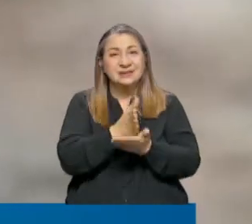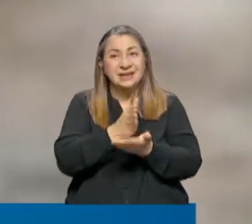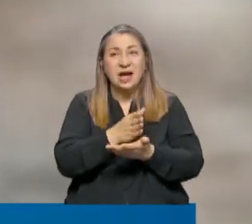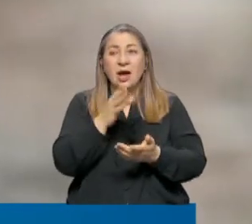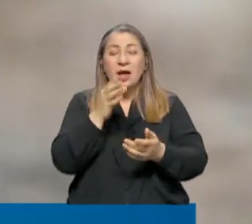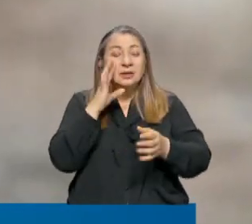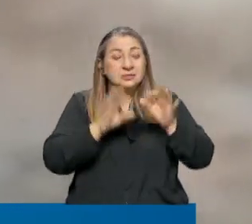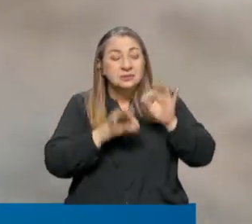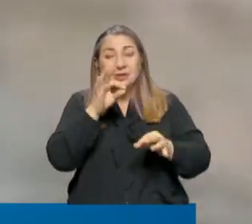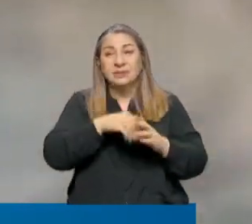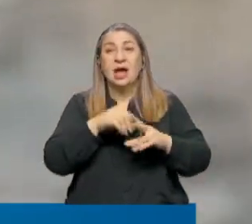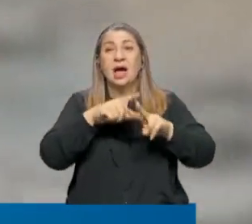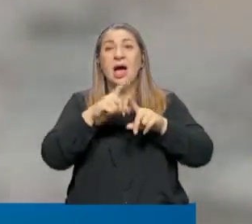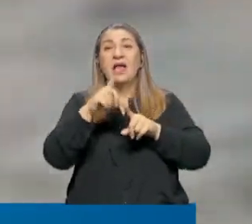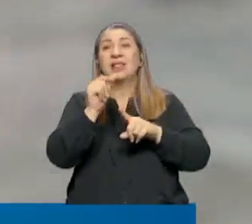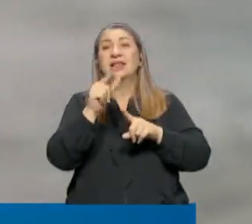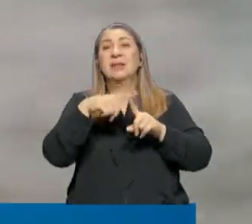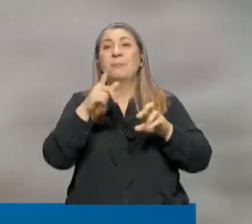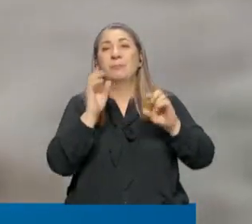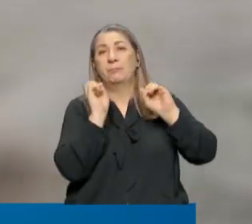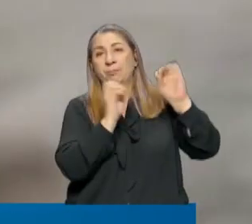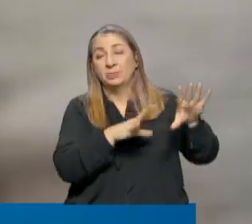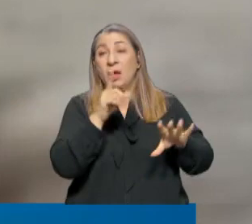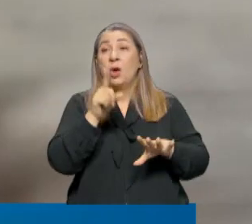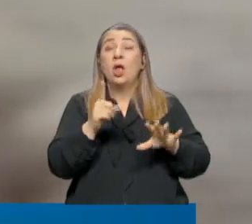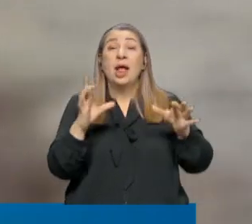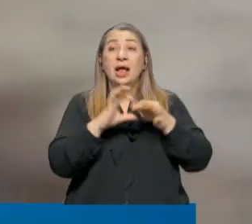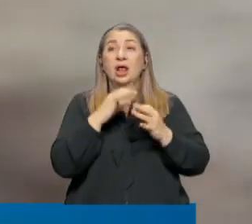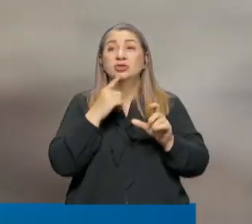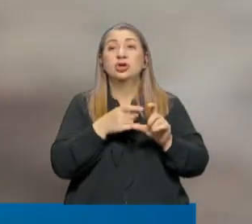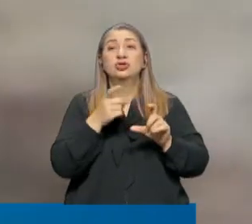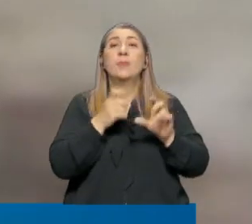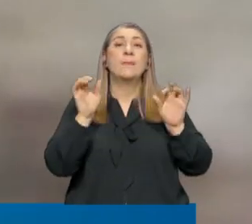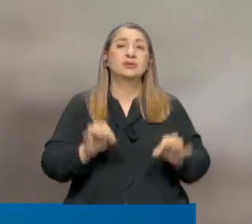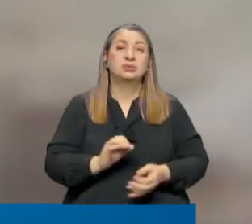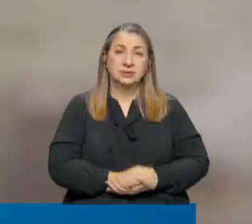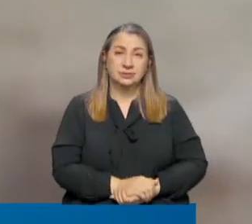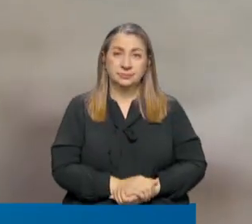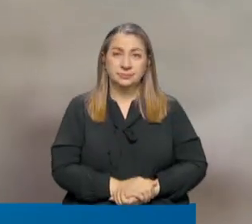Otopsi için Adli Tıp Kurumu morguna kaldırıldı olayla ilgili soruşturma başlatıldı